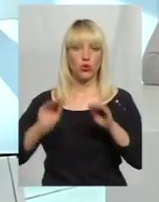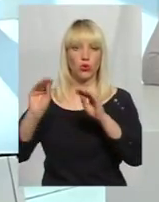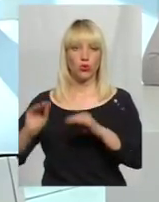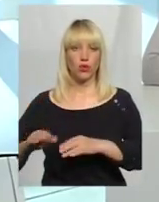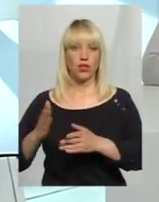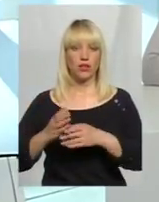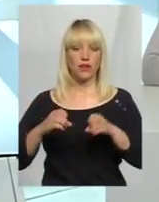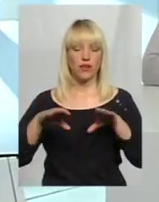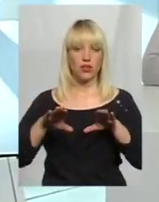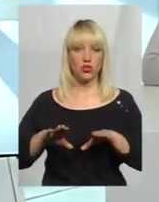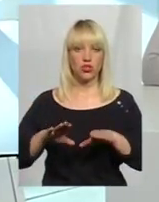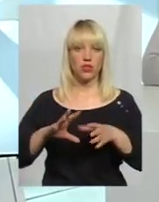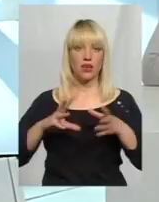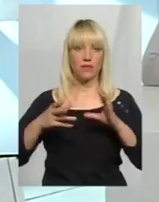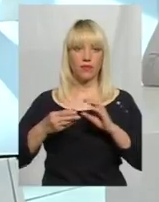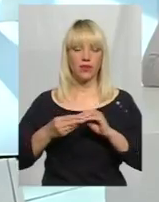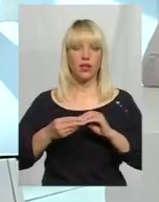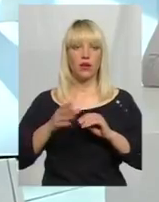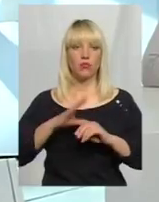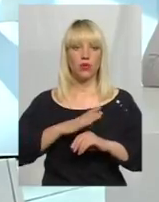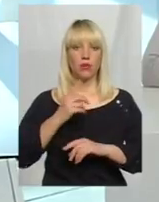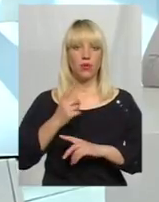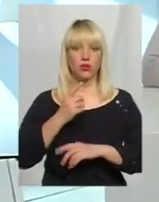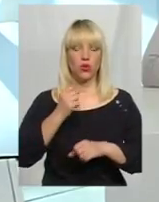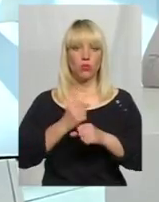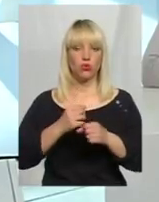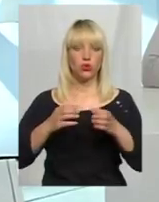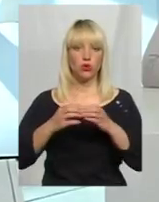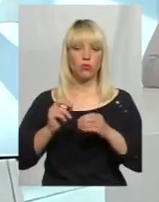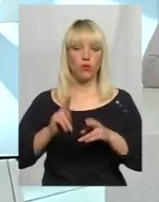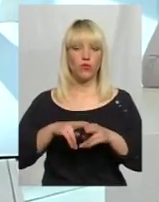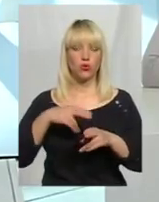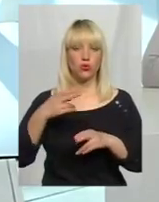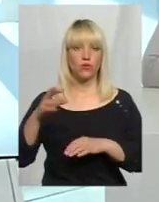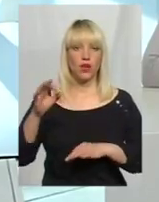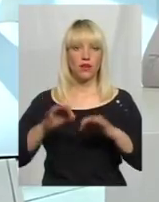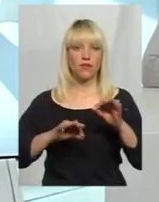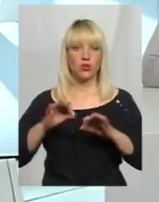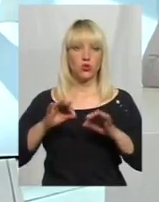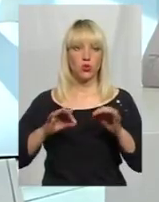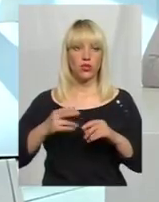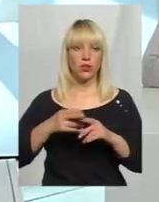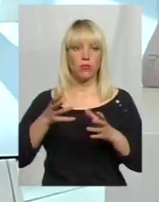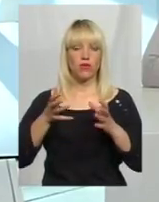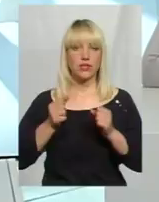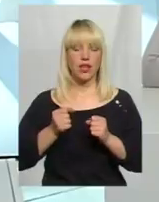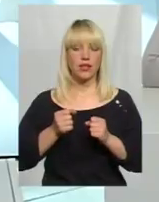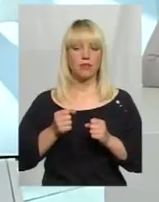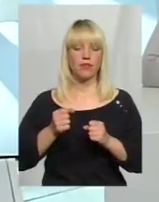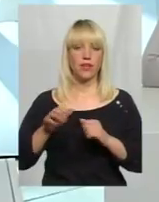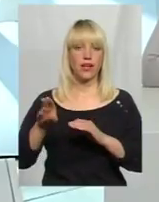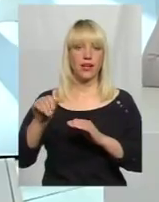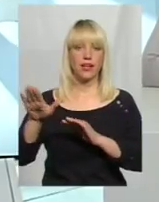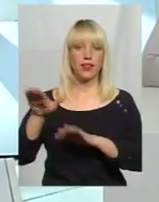рішення. Була перша робоча група по відшкодуванню відсотків по взятим кредитам, було